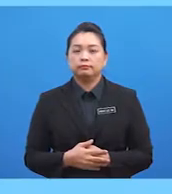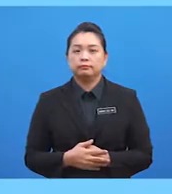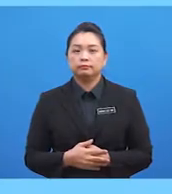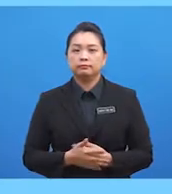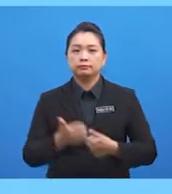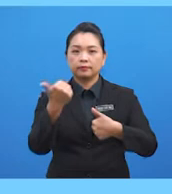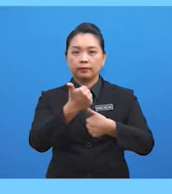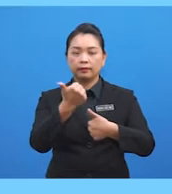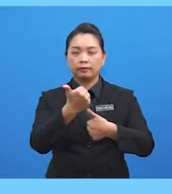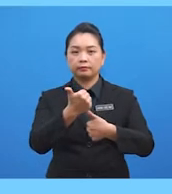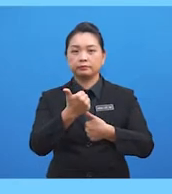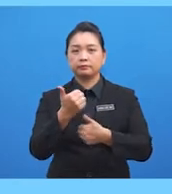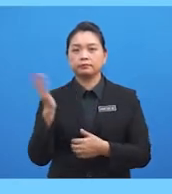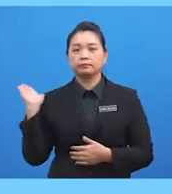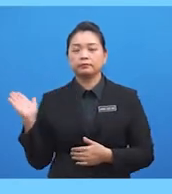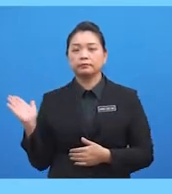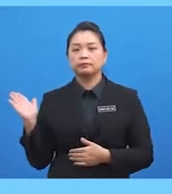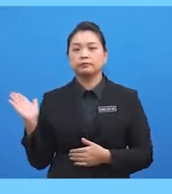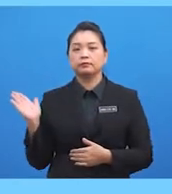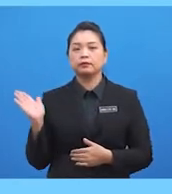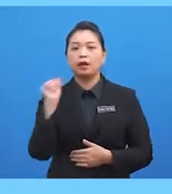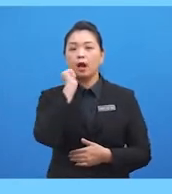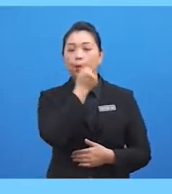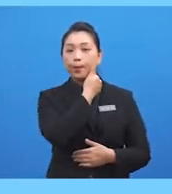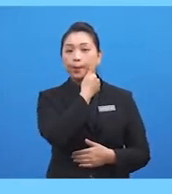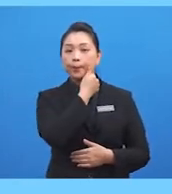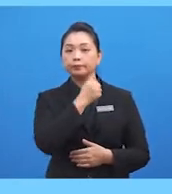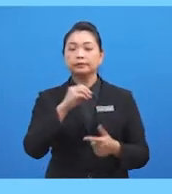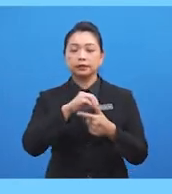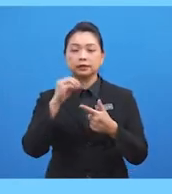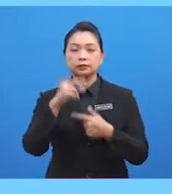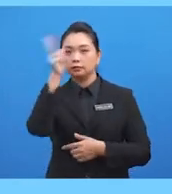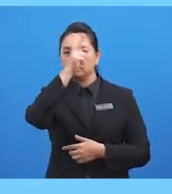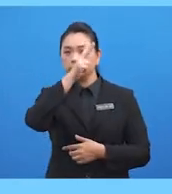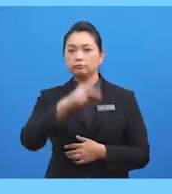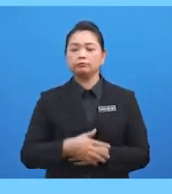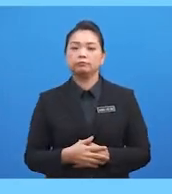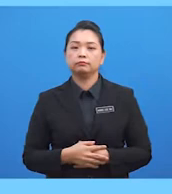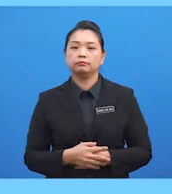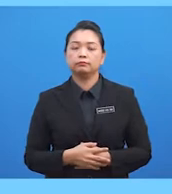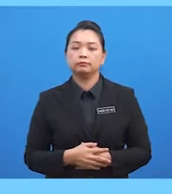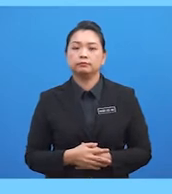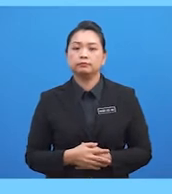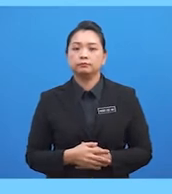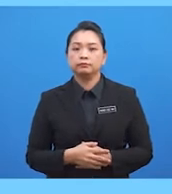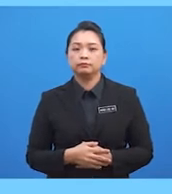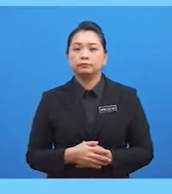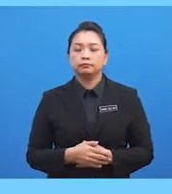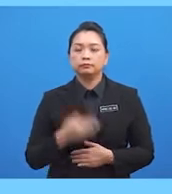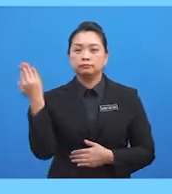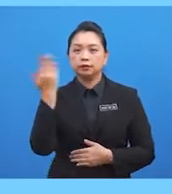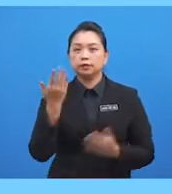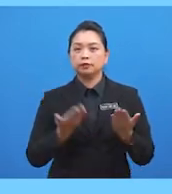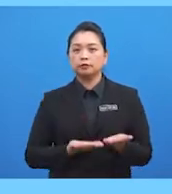Yang pertama, rang undang-undang awam atau kerajaan. Rang undang-undang ini biasanya